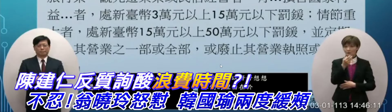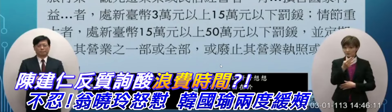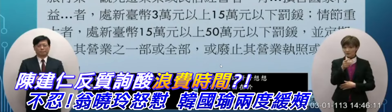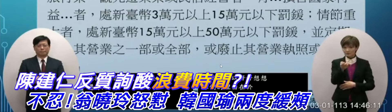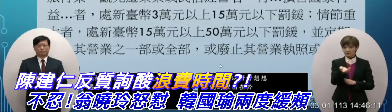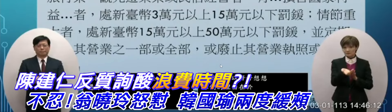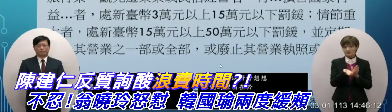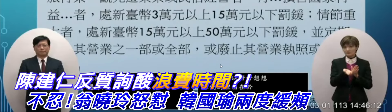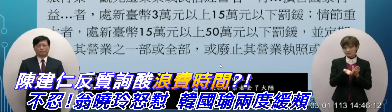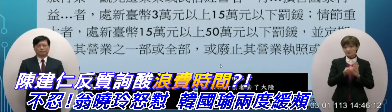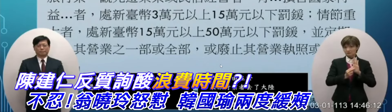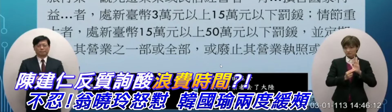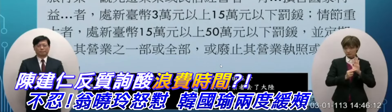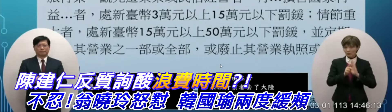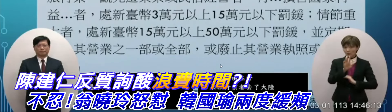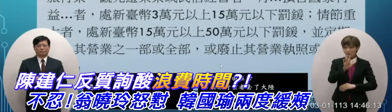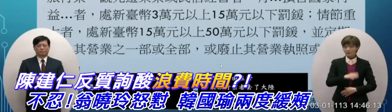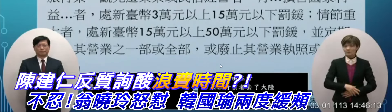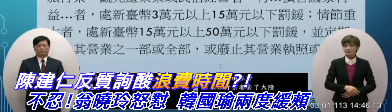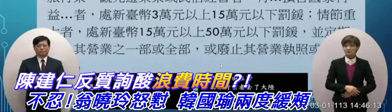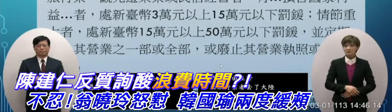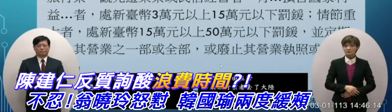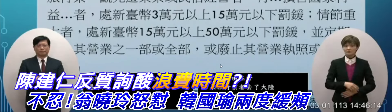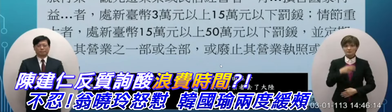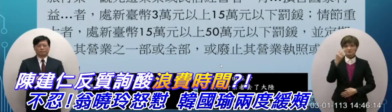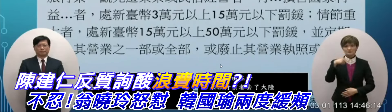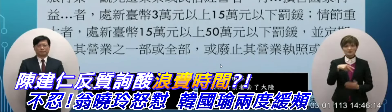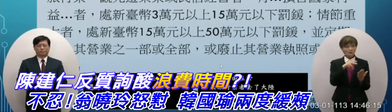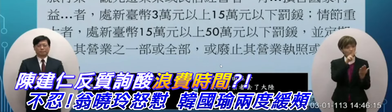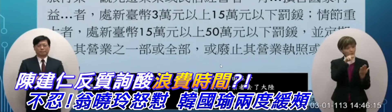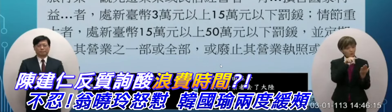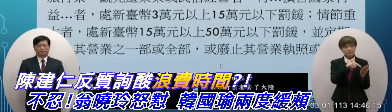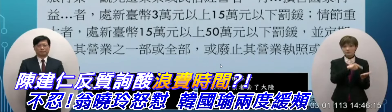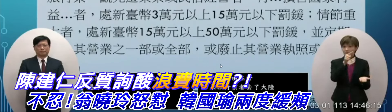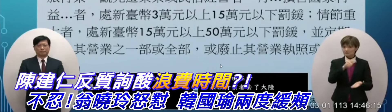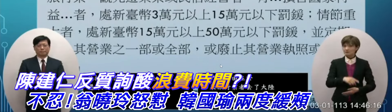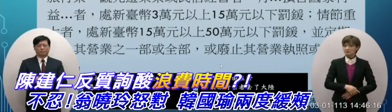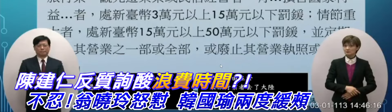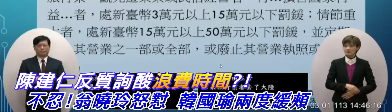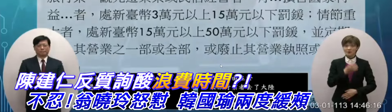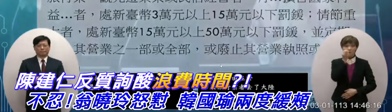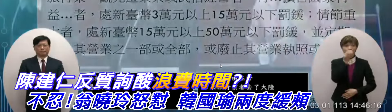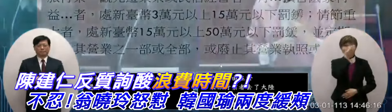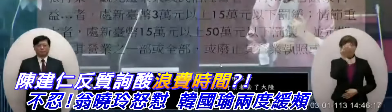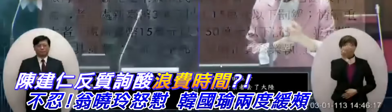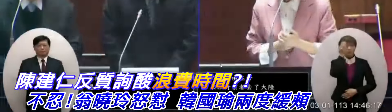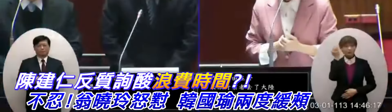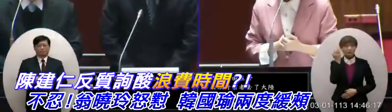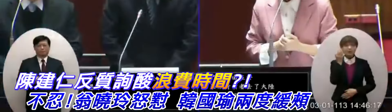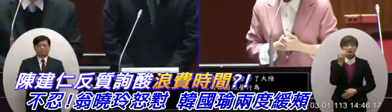到了，请再读一下这个条文。观光